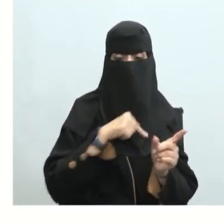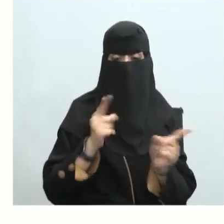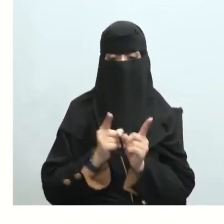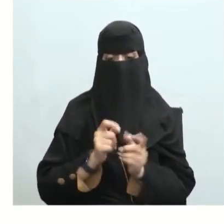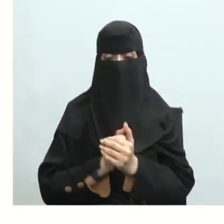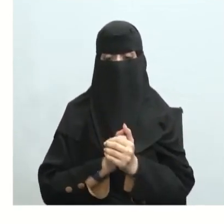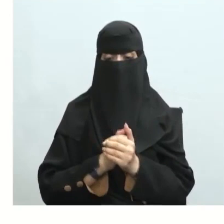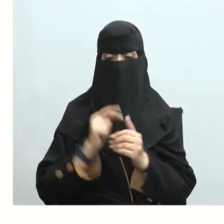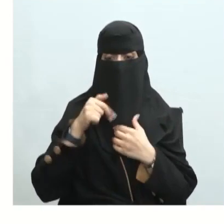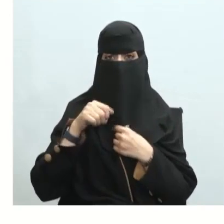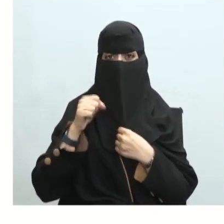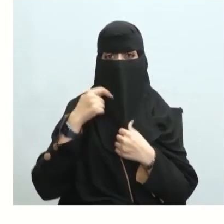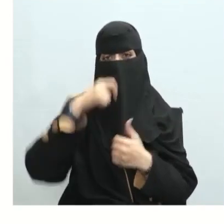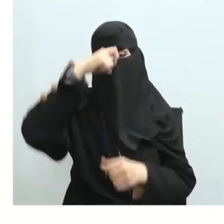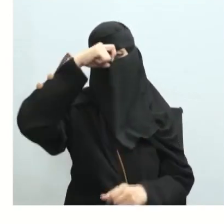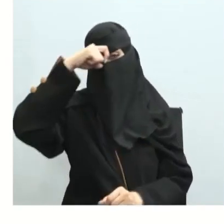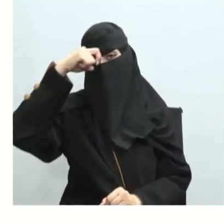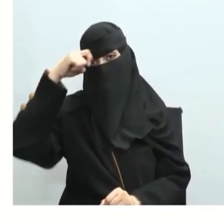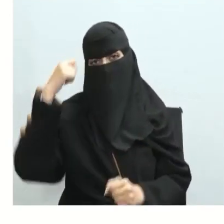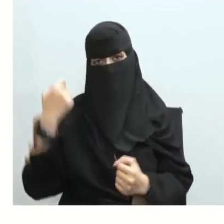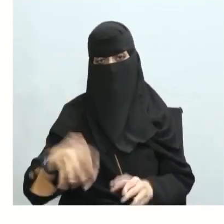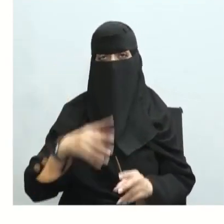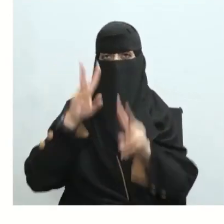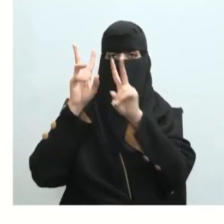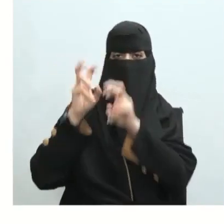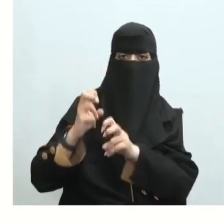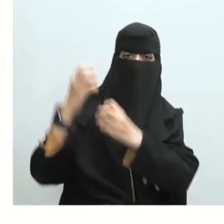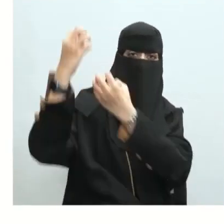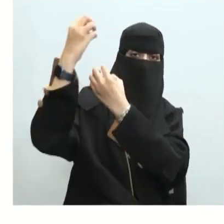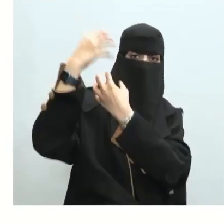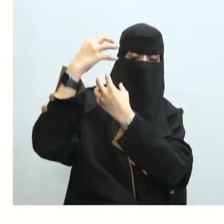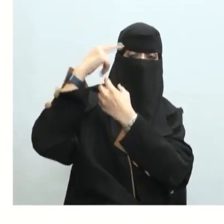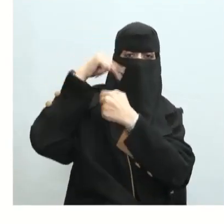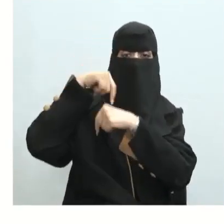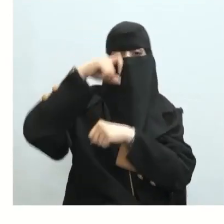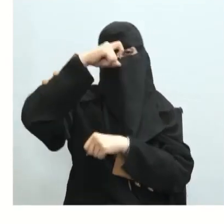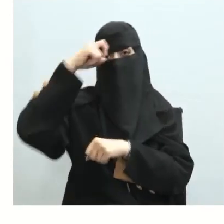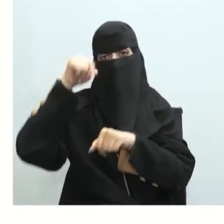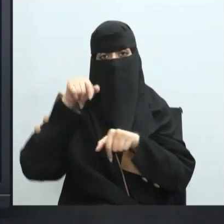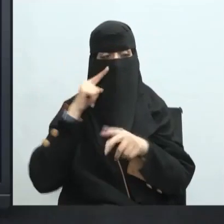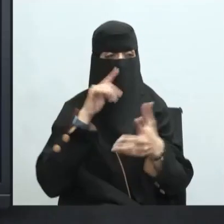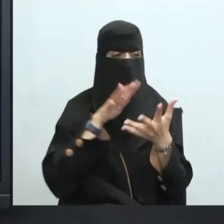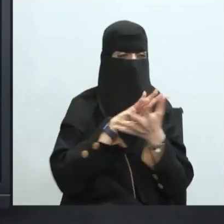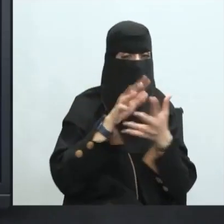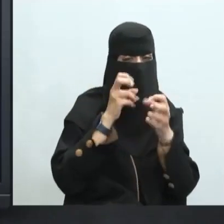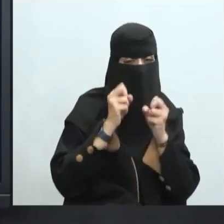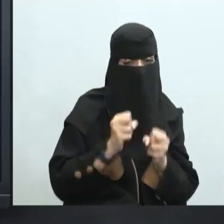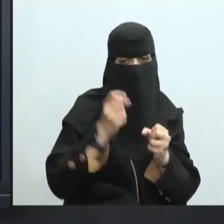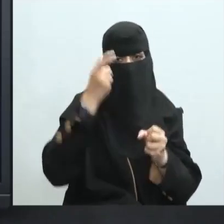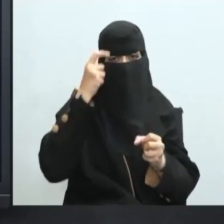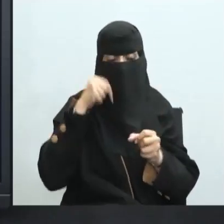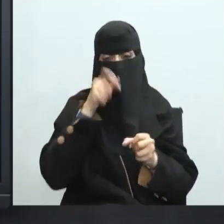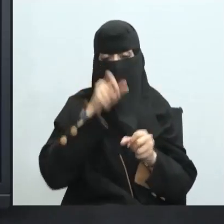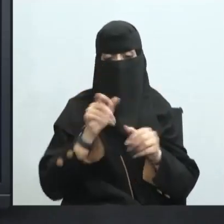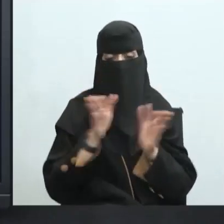الاضرار تقول شده الحرب تعطل تكيفك شده الحرب معانه الطلاب في الفهم معانه الطلاب في الفهم